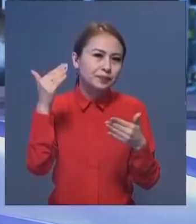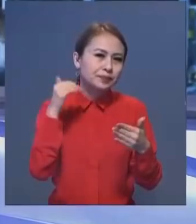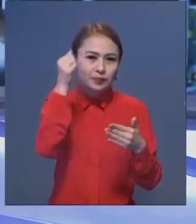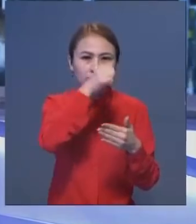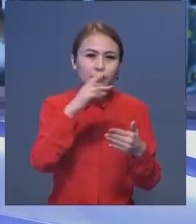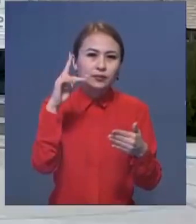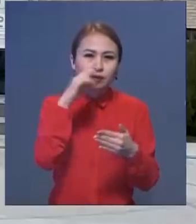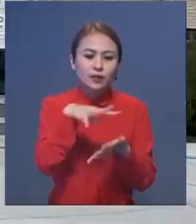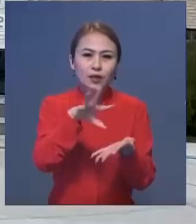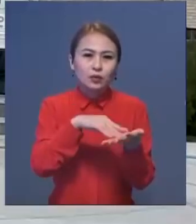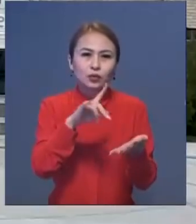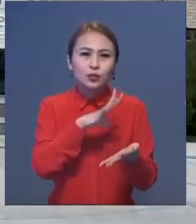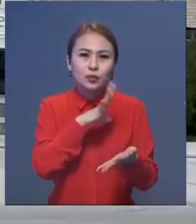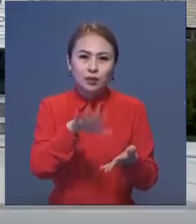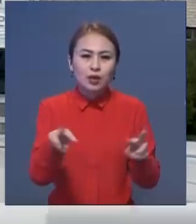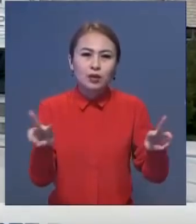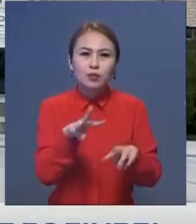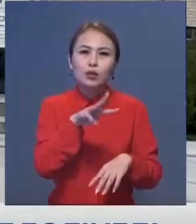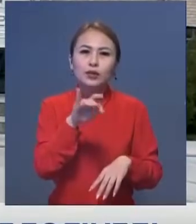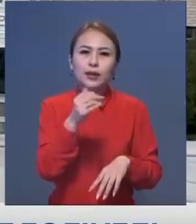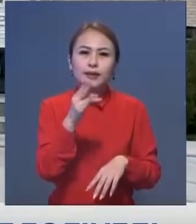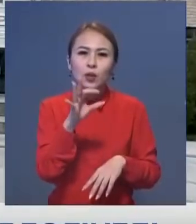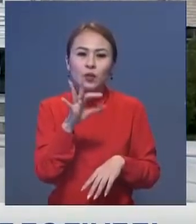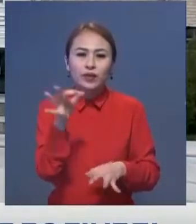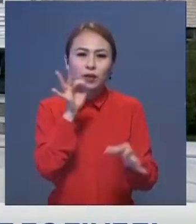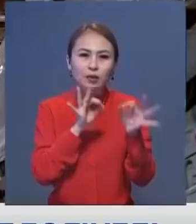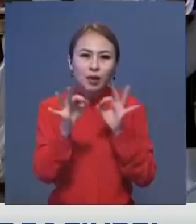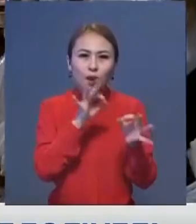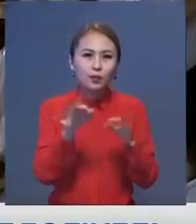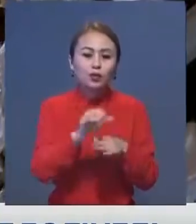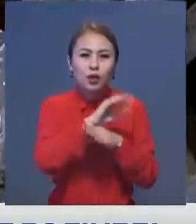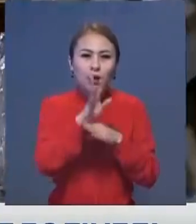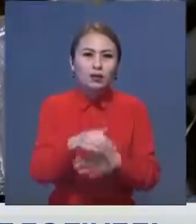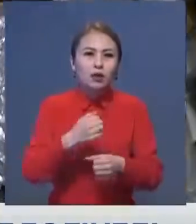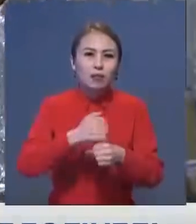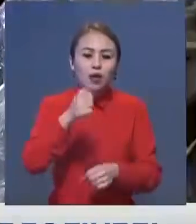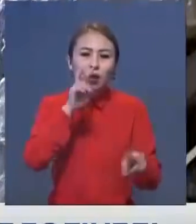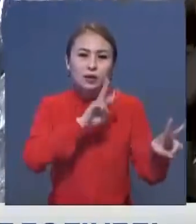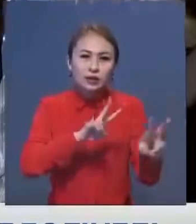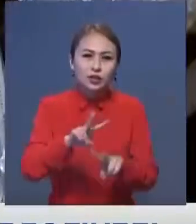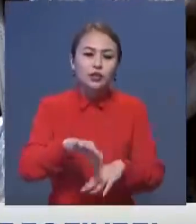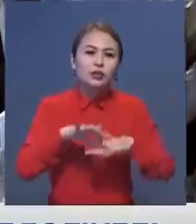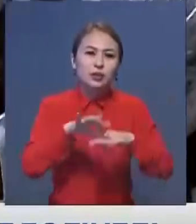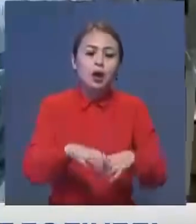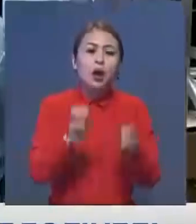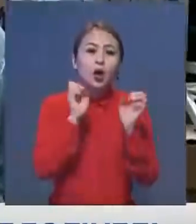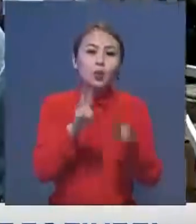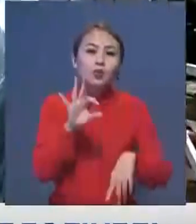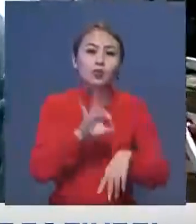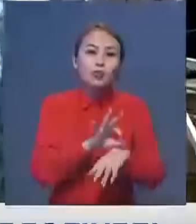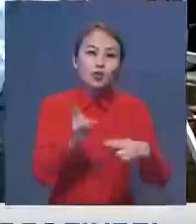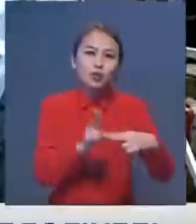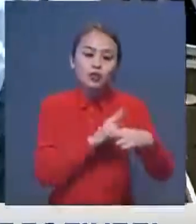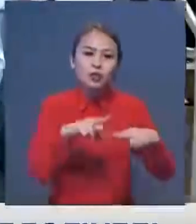ретте былтырғы қателікті қайталамас үшін қала әкімі Мұрат Айтенов дәрі-дәрмекпен қамтуды қатаң бақылауға алатынын жеткізді.